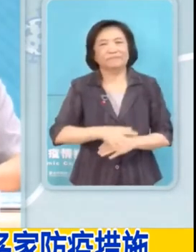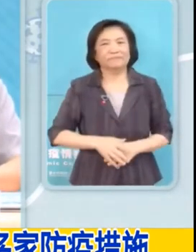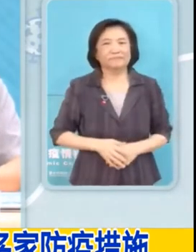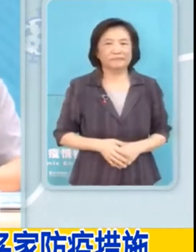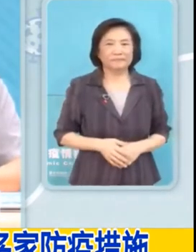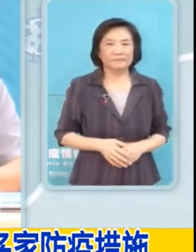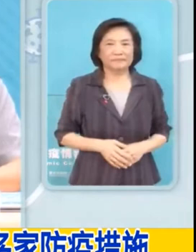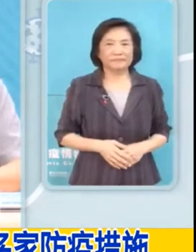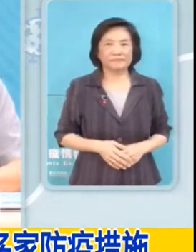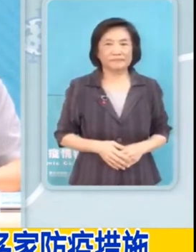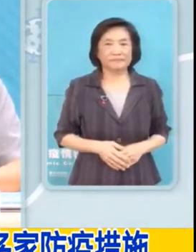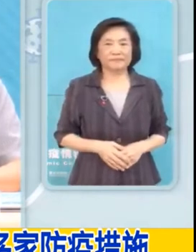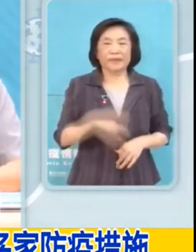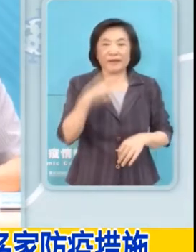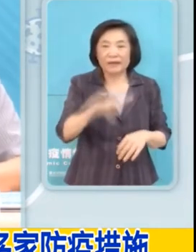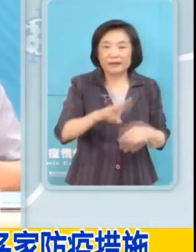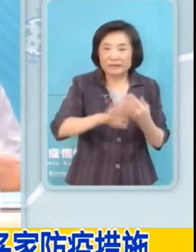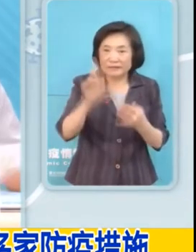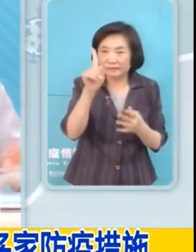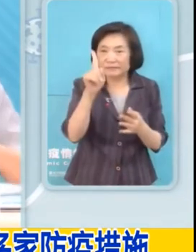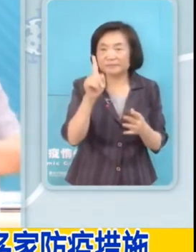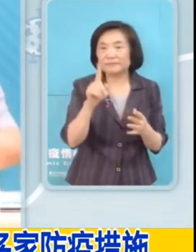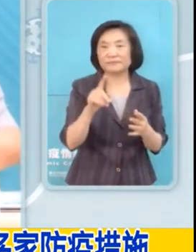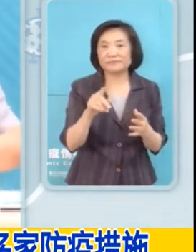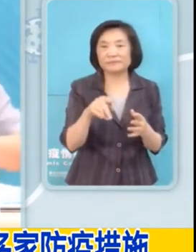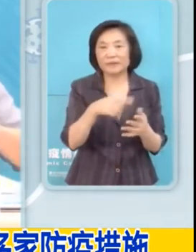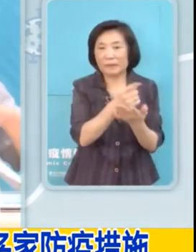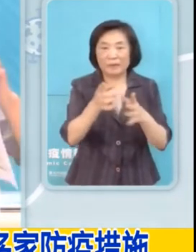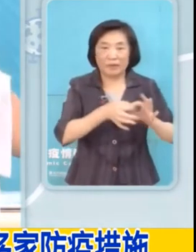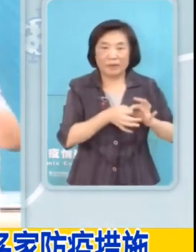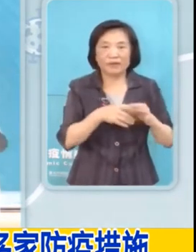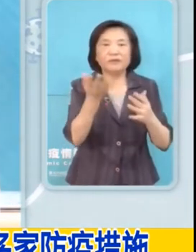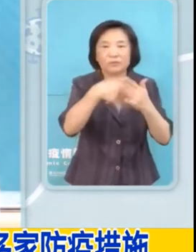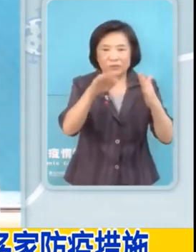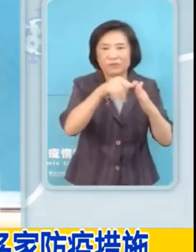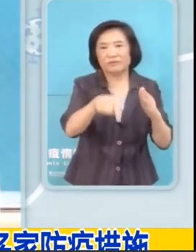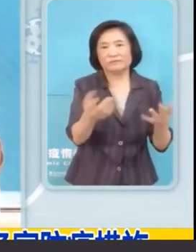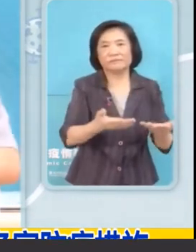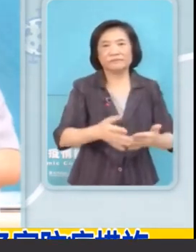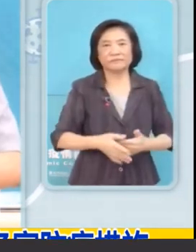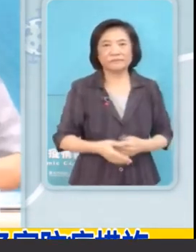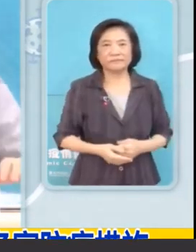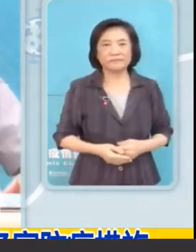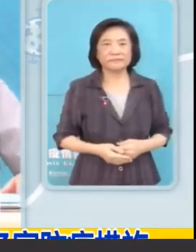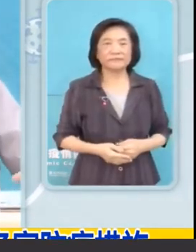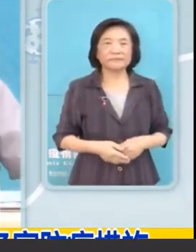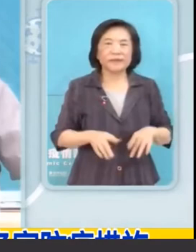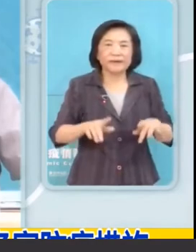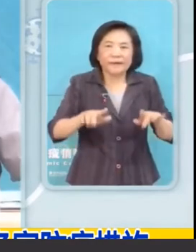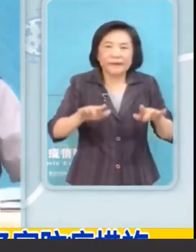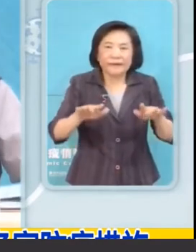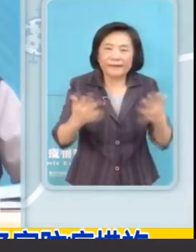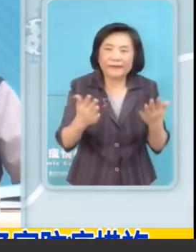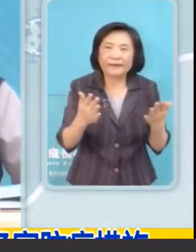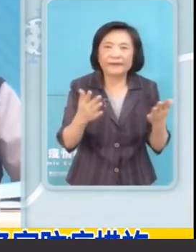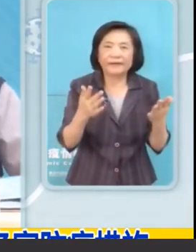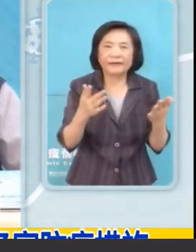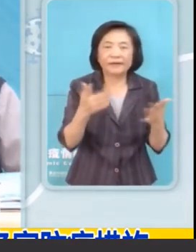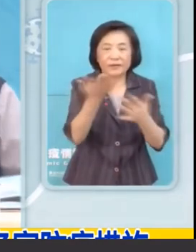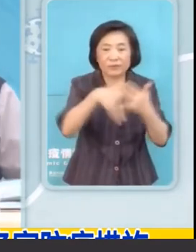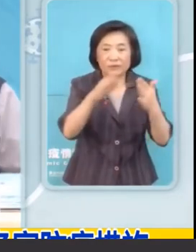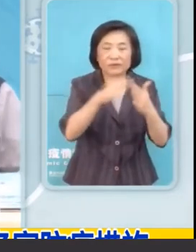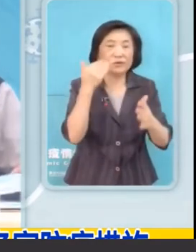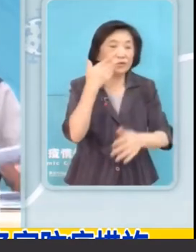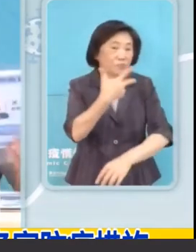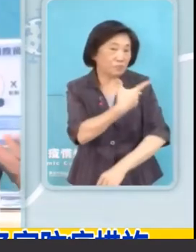那另外一个大家比较关心的是校园的哈，这大概原则上是这样的哦。校园接